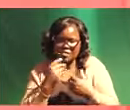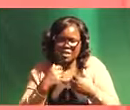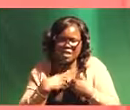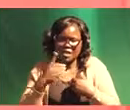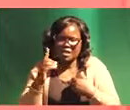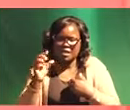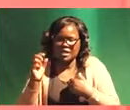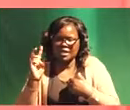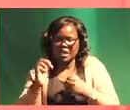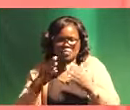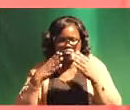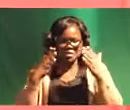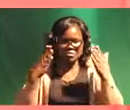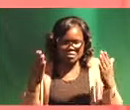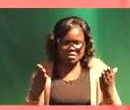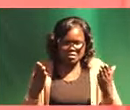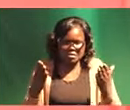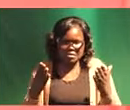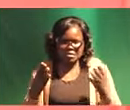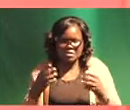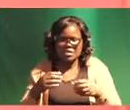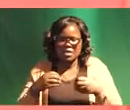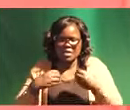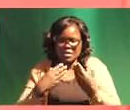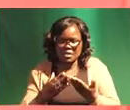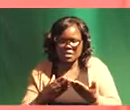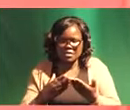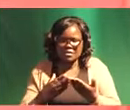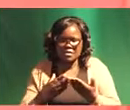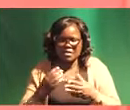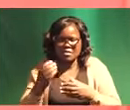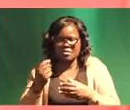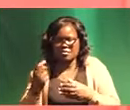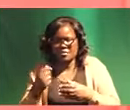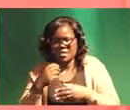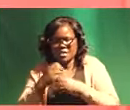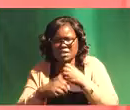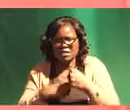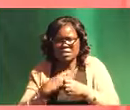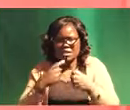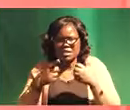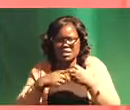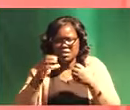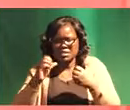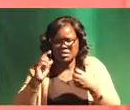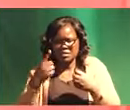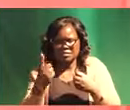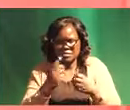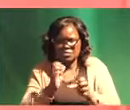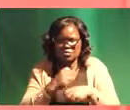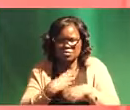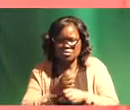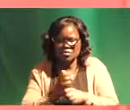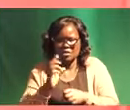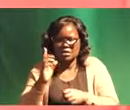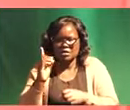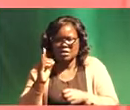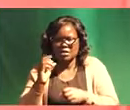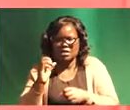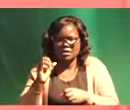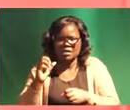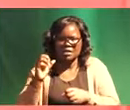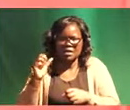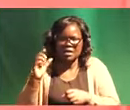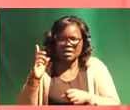dams kubwa. Tuli allocate this financial year, tumepeana 60 million kutengeneza Ngadho